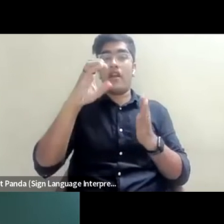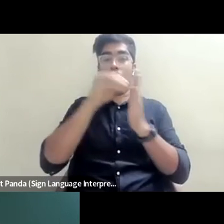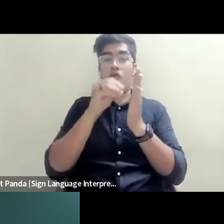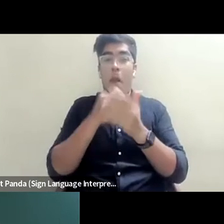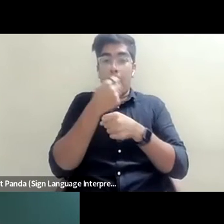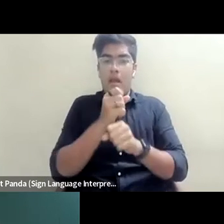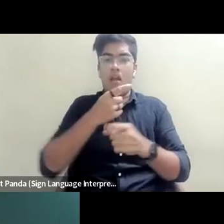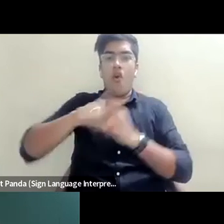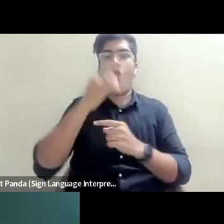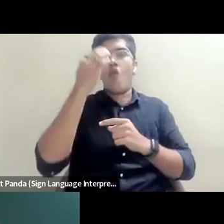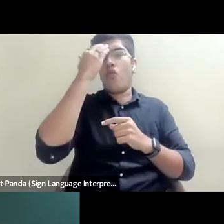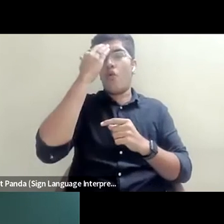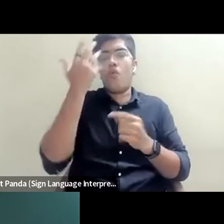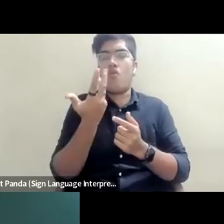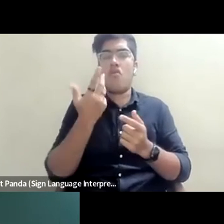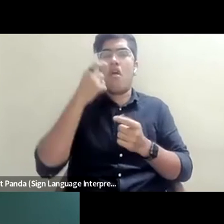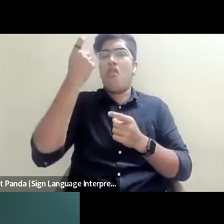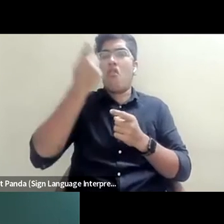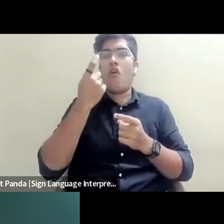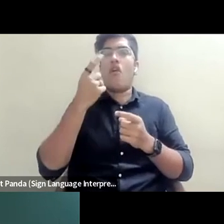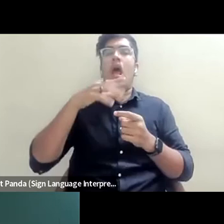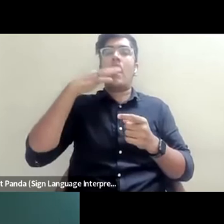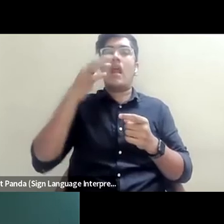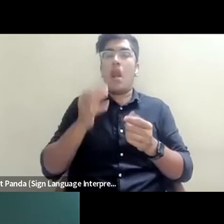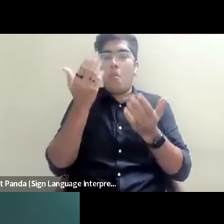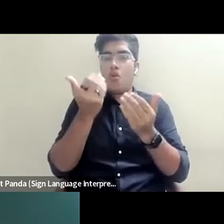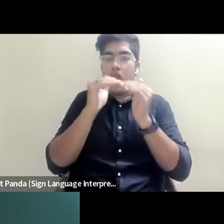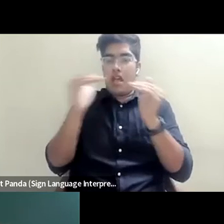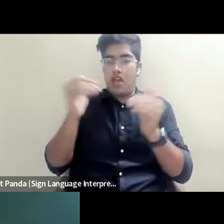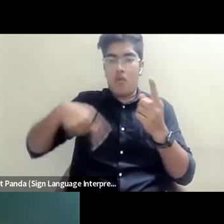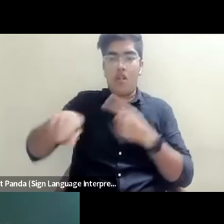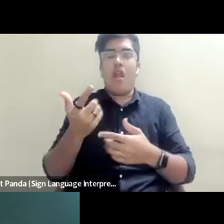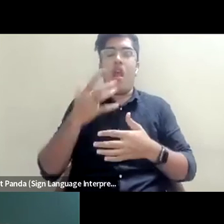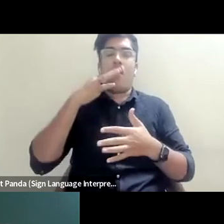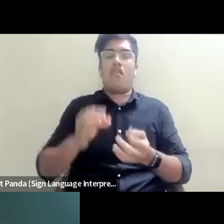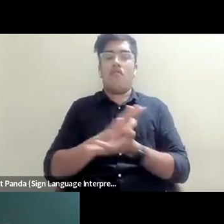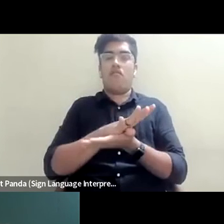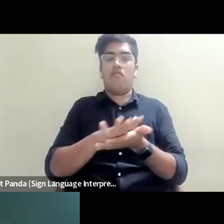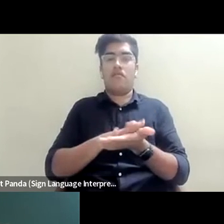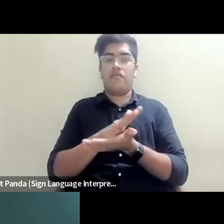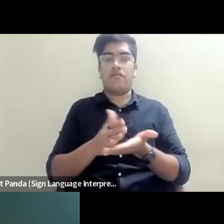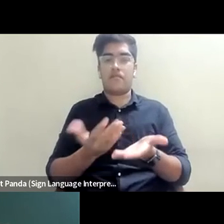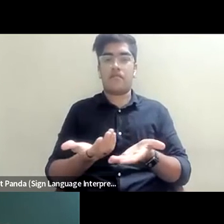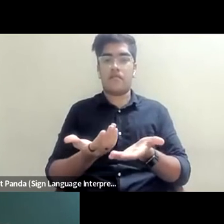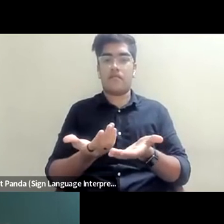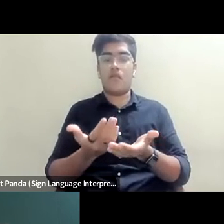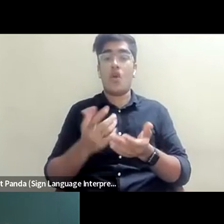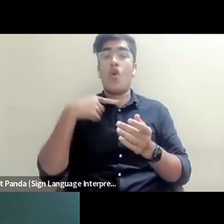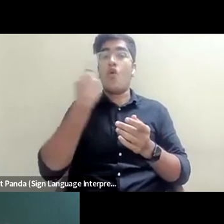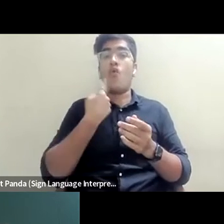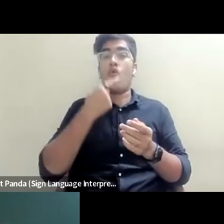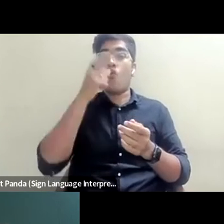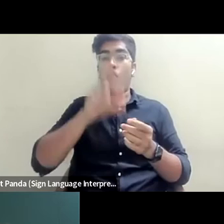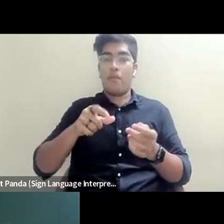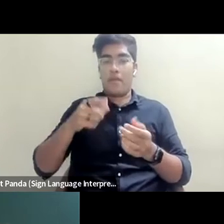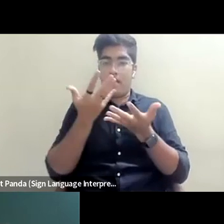डेमोक्रेटिक नहीं हुआ, ये कास्ट रिपब्लिक है। ये कास्ट रिपब्लिक की वजह से क्या हो गया है कि भाई जो भी सामान है तो सब